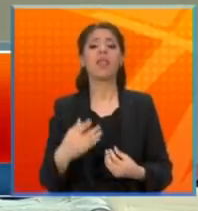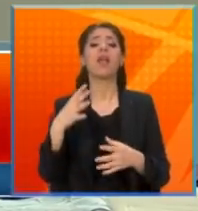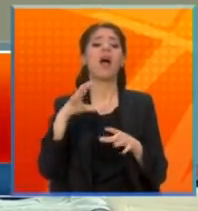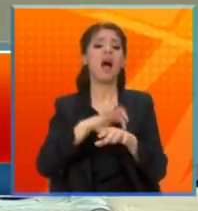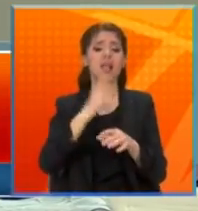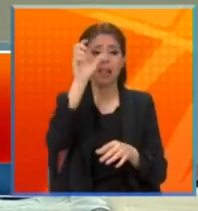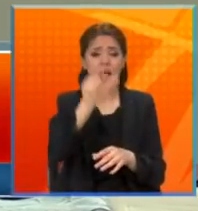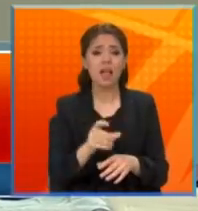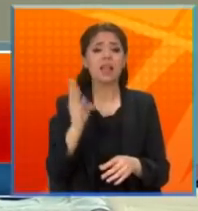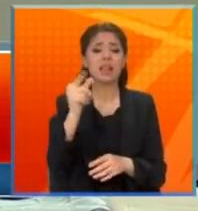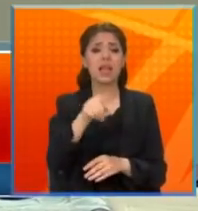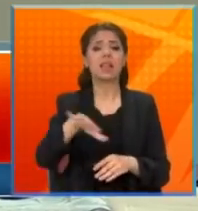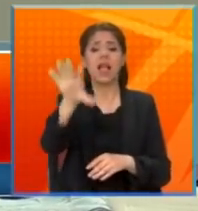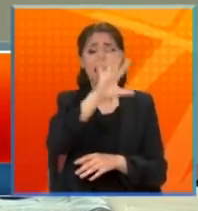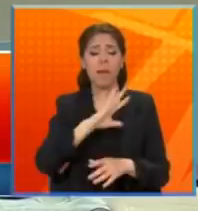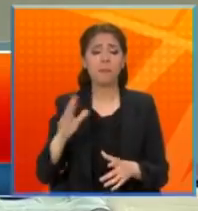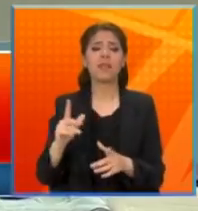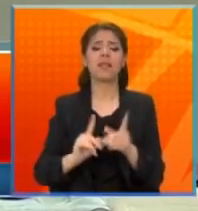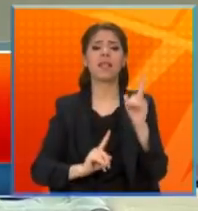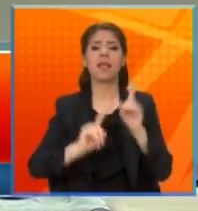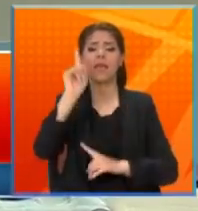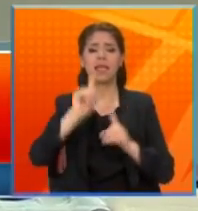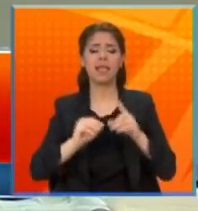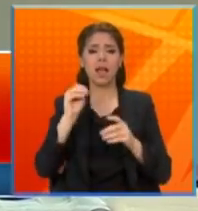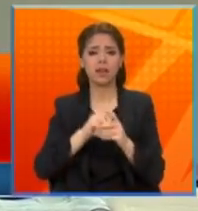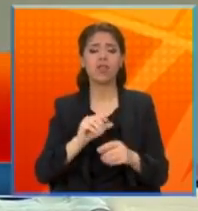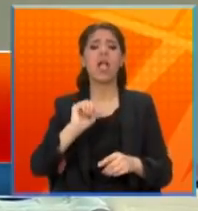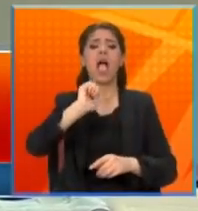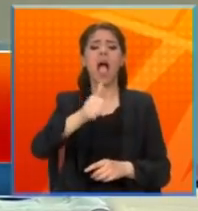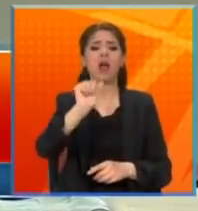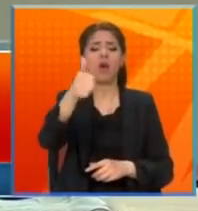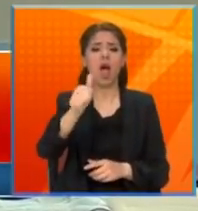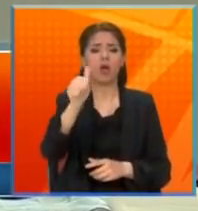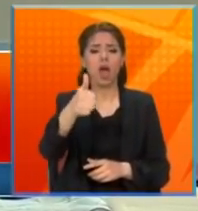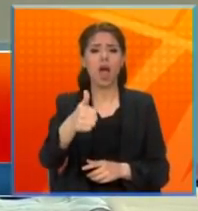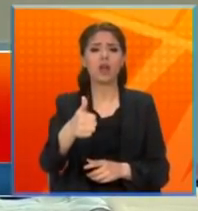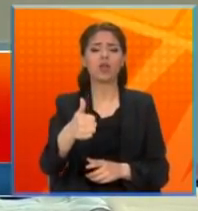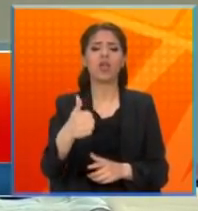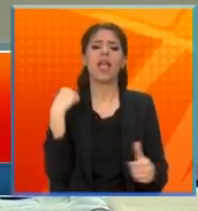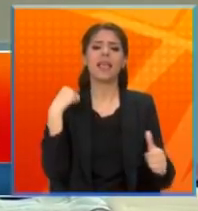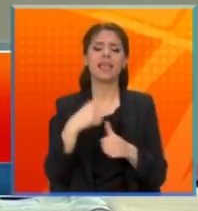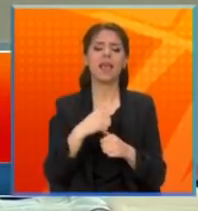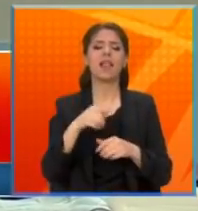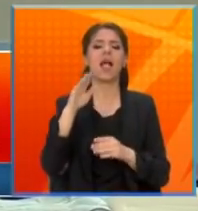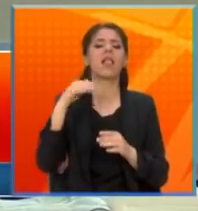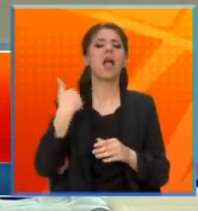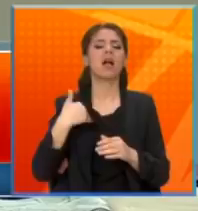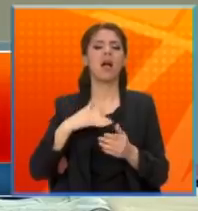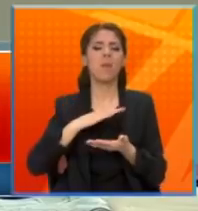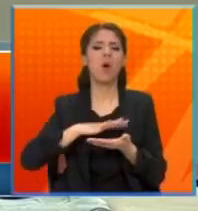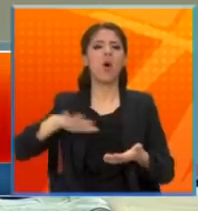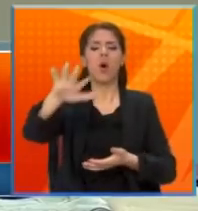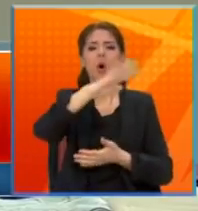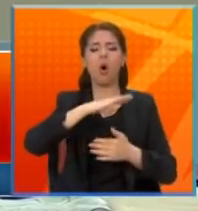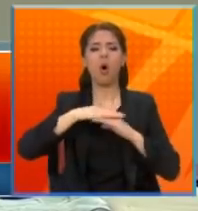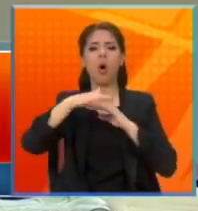üzere dijital ortamda her gün güncellenerek bunu kamuoyuyla paylaşmış olacağız. Bu